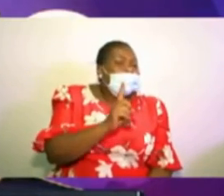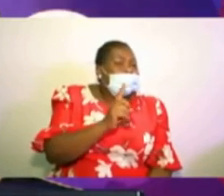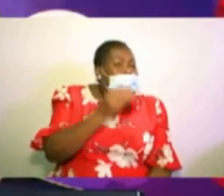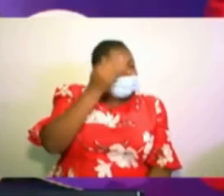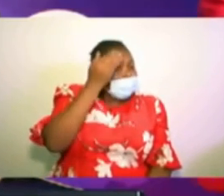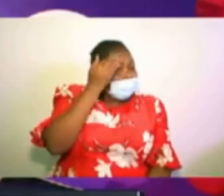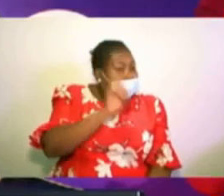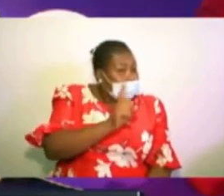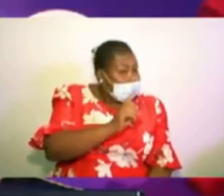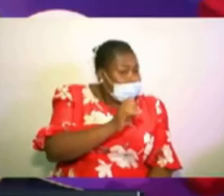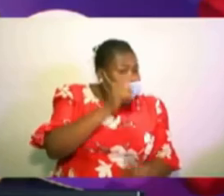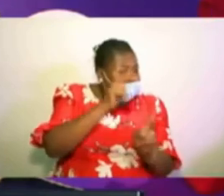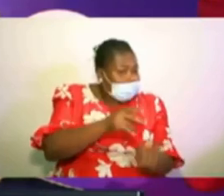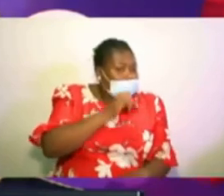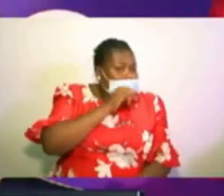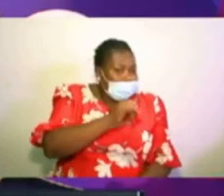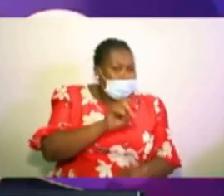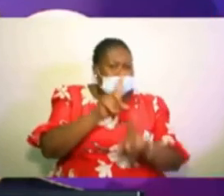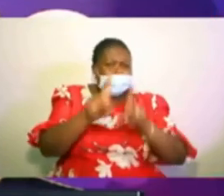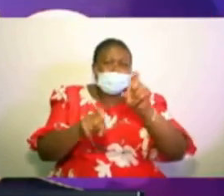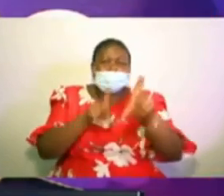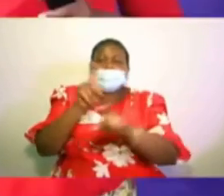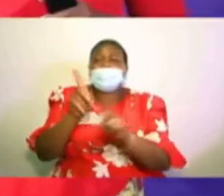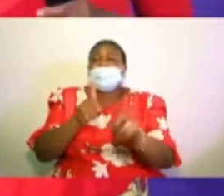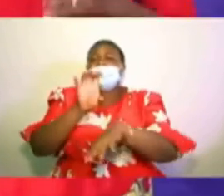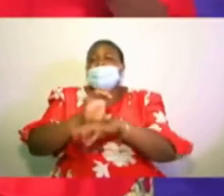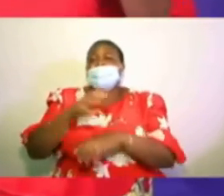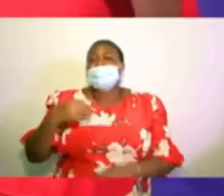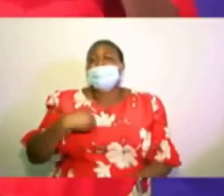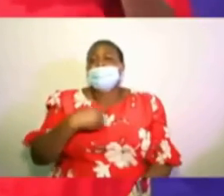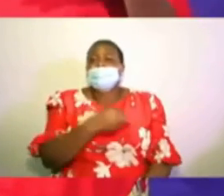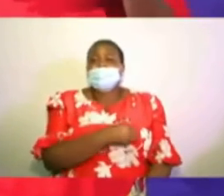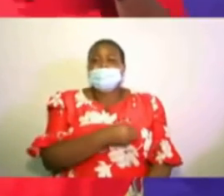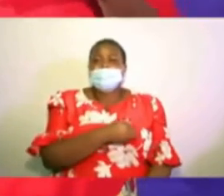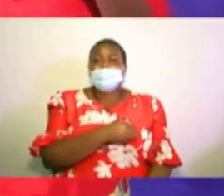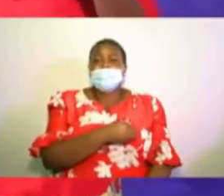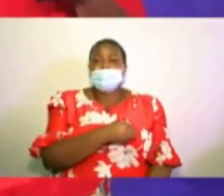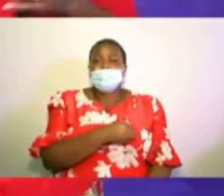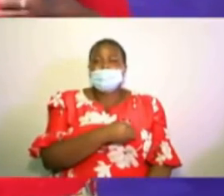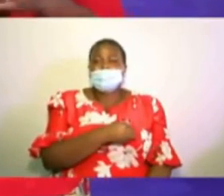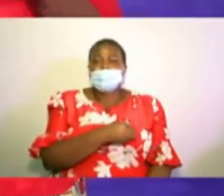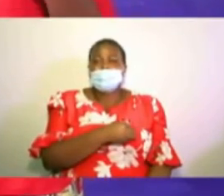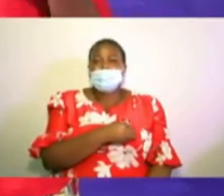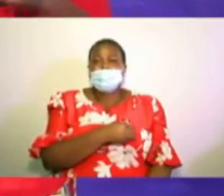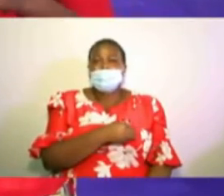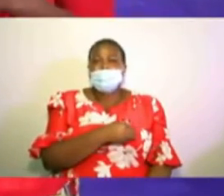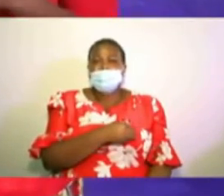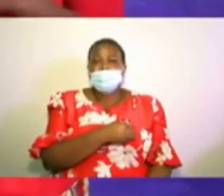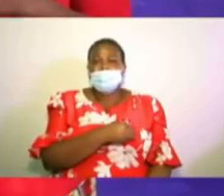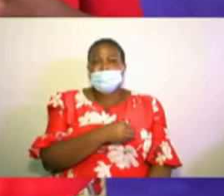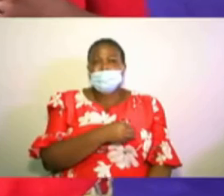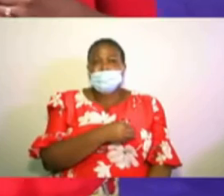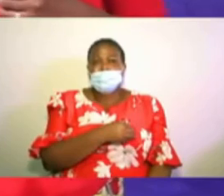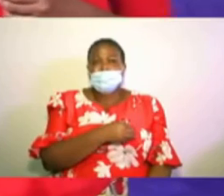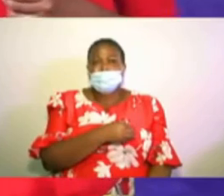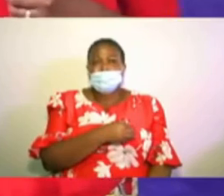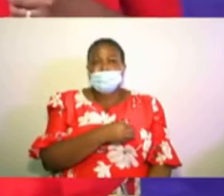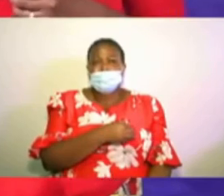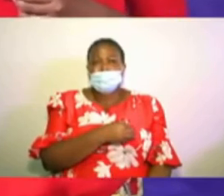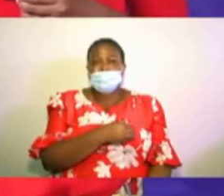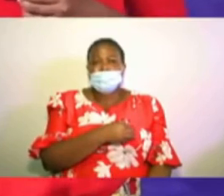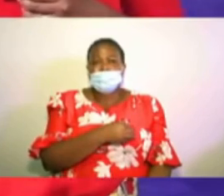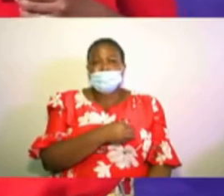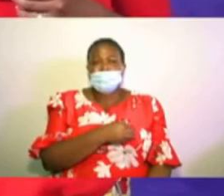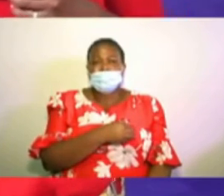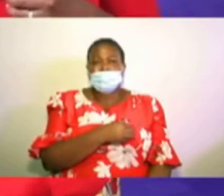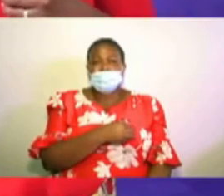culte de dire ah frère un tel n'est pas venu, sœur un tel n'est pas venu. Qui connaît sa situation? Où est-ce qu'ils sont?